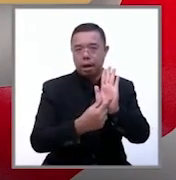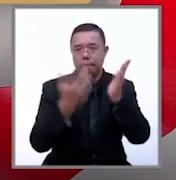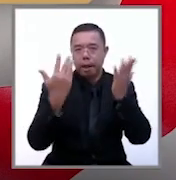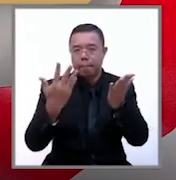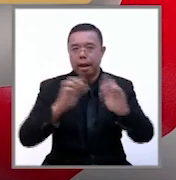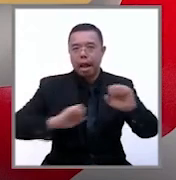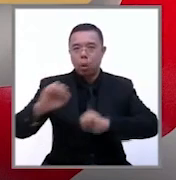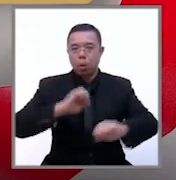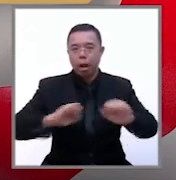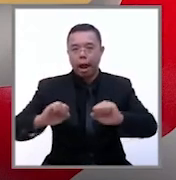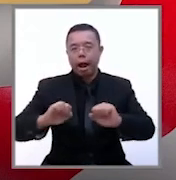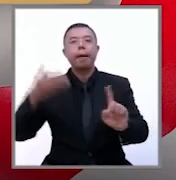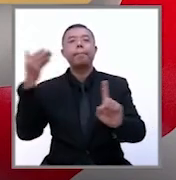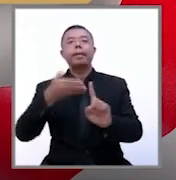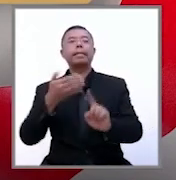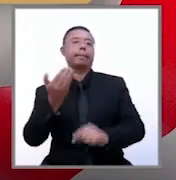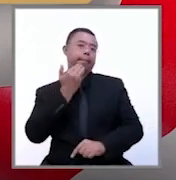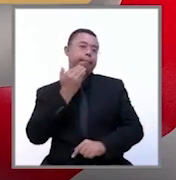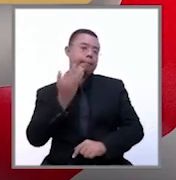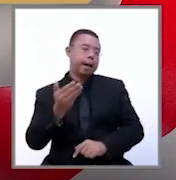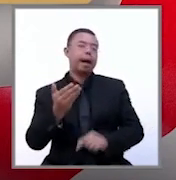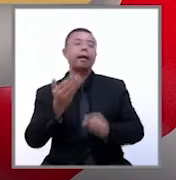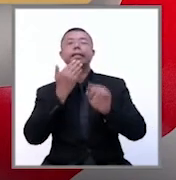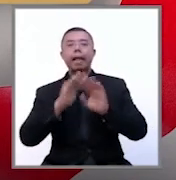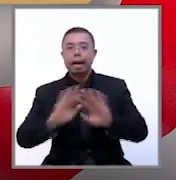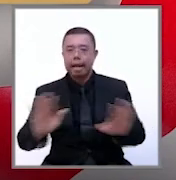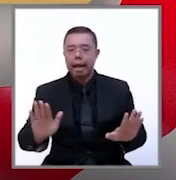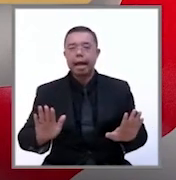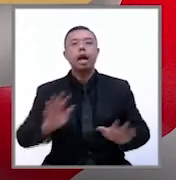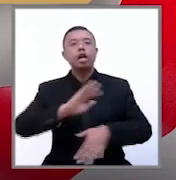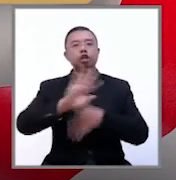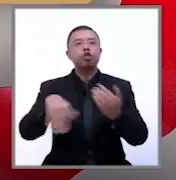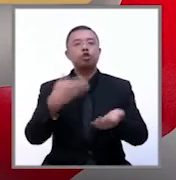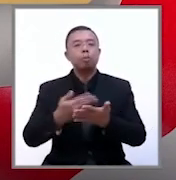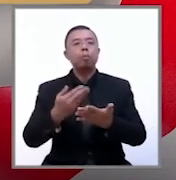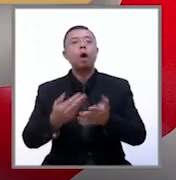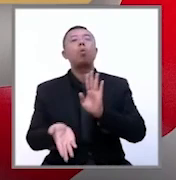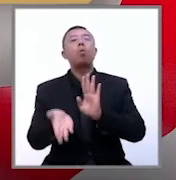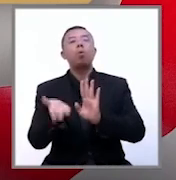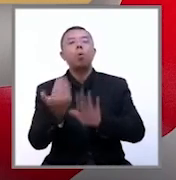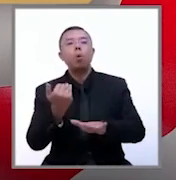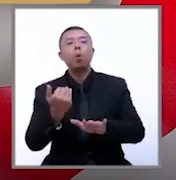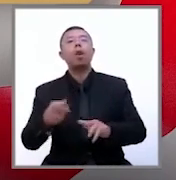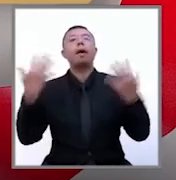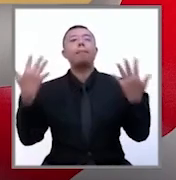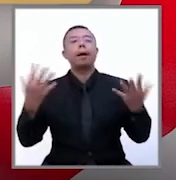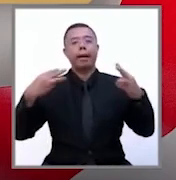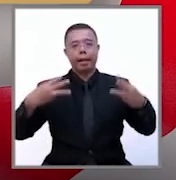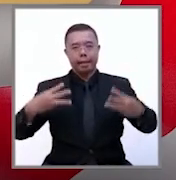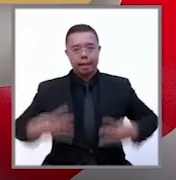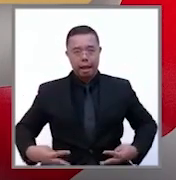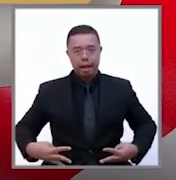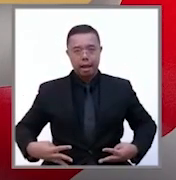kebijakan prinsipnya sederhana prinsipnya sederhana semua kembali kepada etika Pak